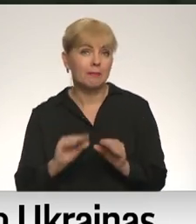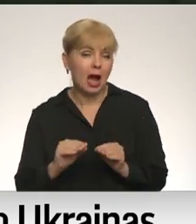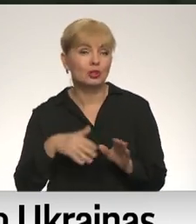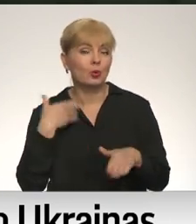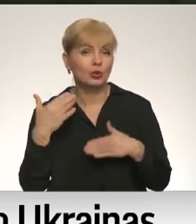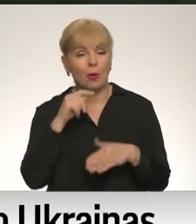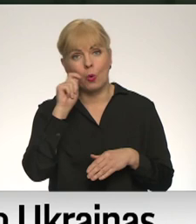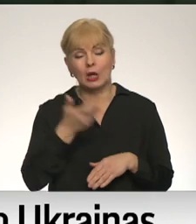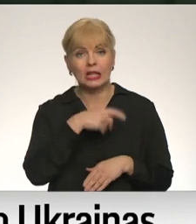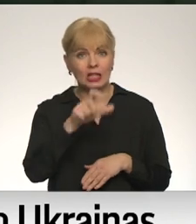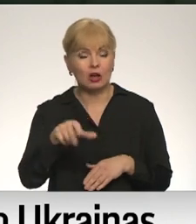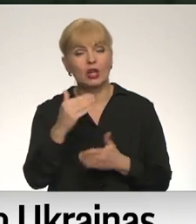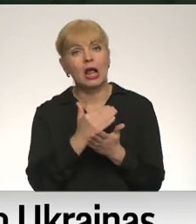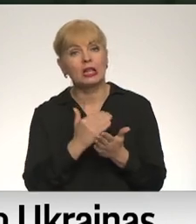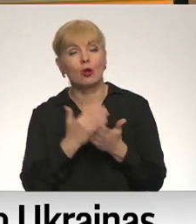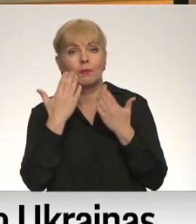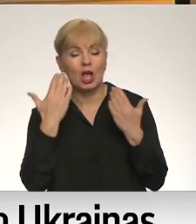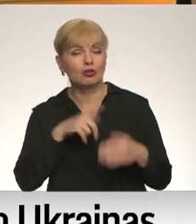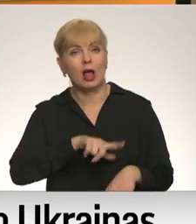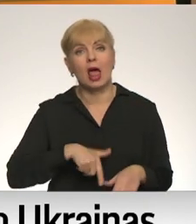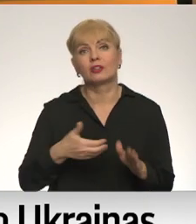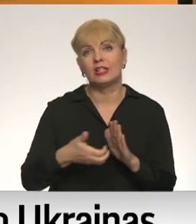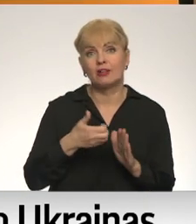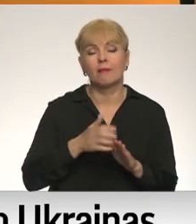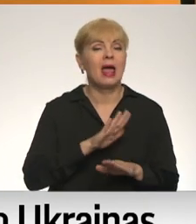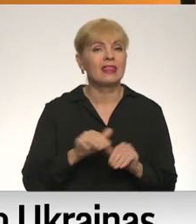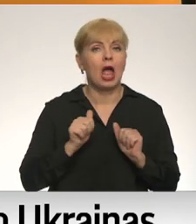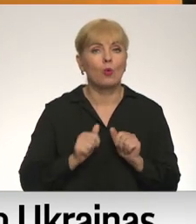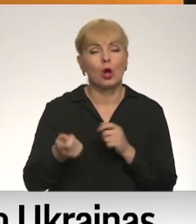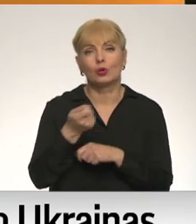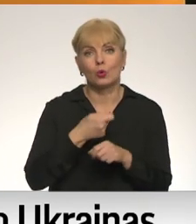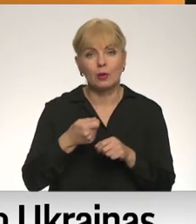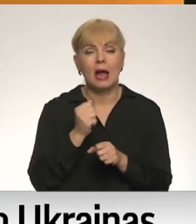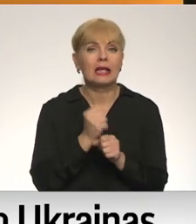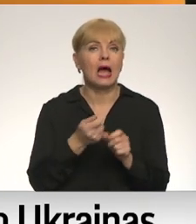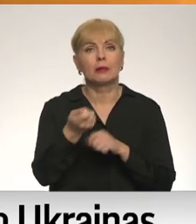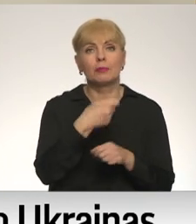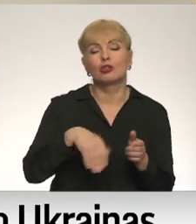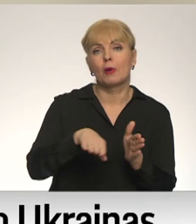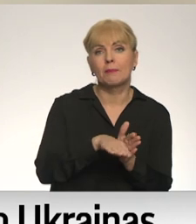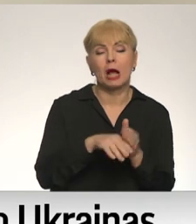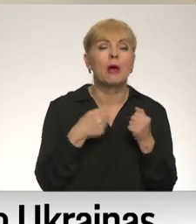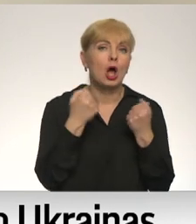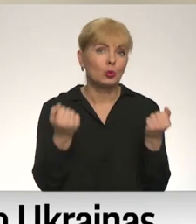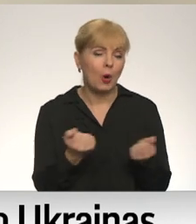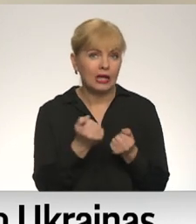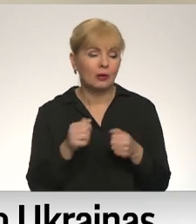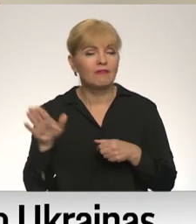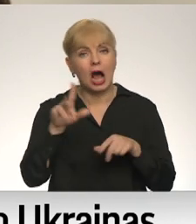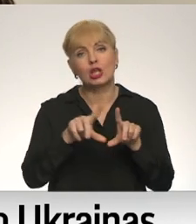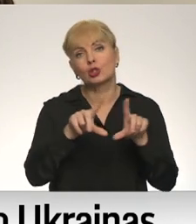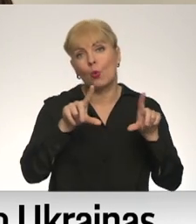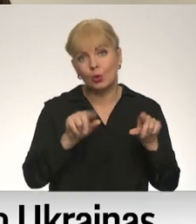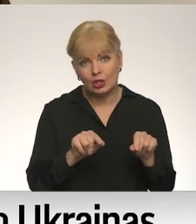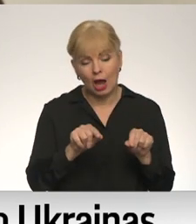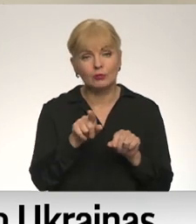Ukrainas iedzīvotāju likumu nezināšanu Latvijā izmantos negodīgi uzņēmēji, darba biržā piedalījās arī Nodarbinātības valsts aģentūra.